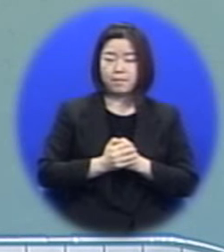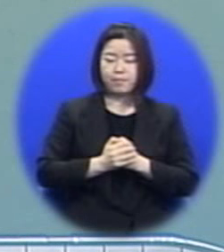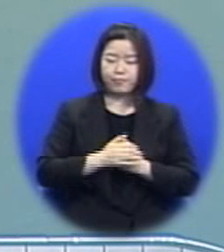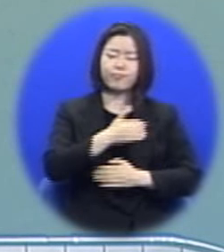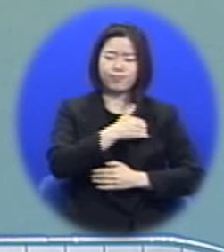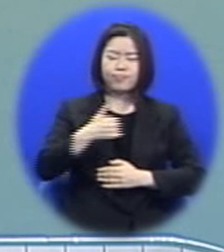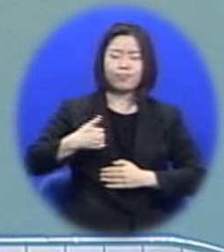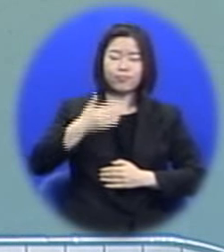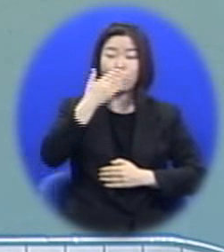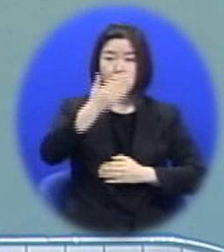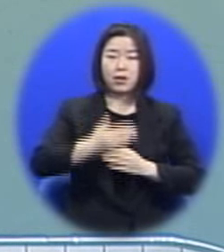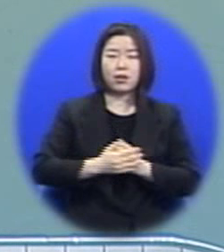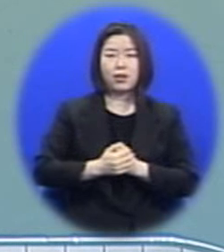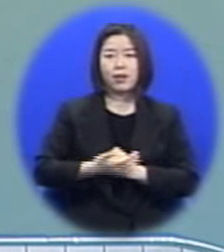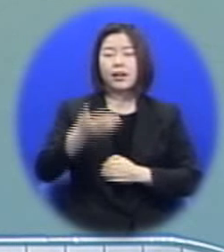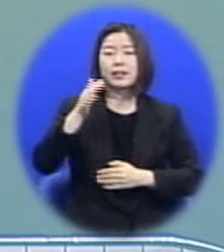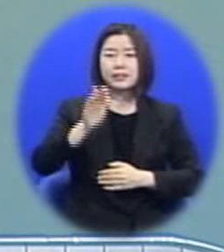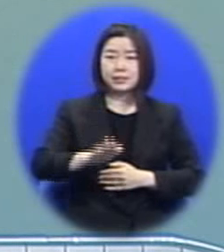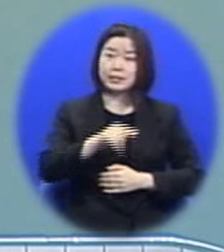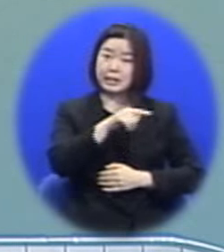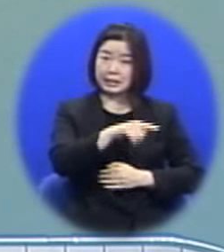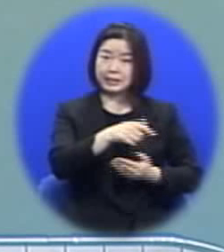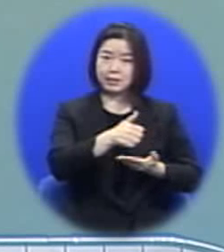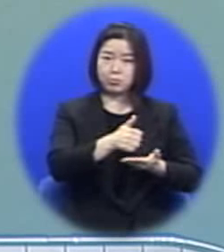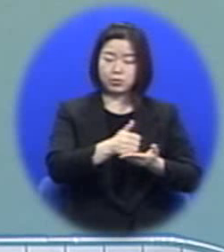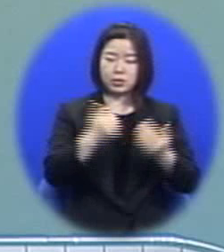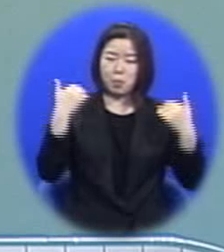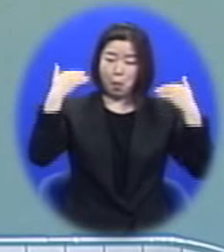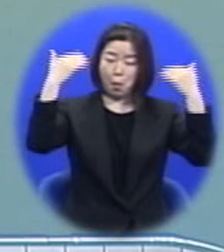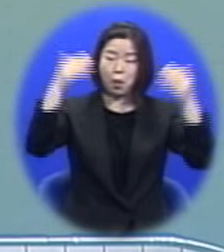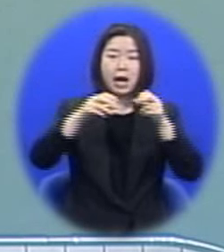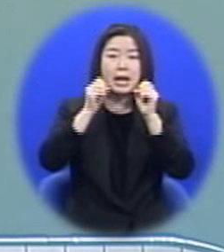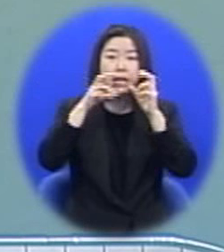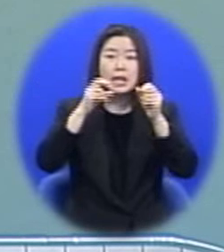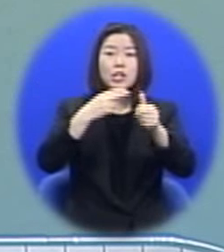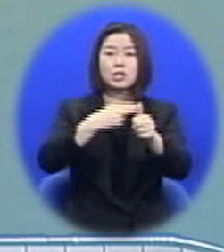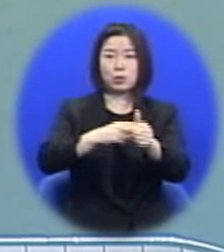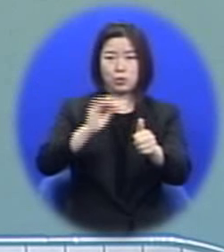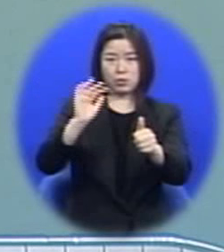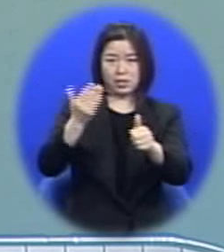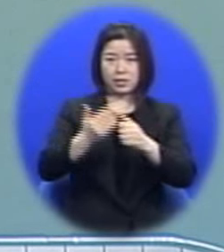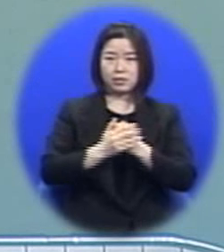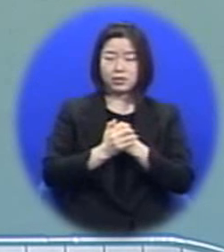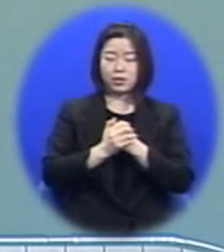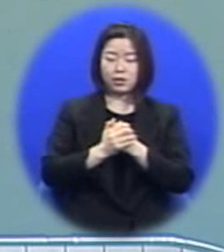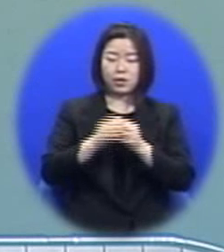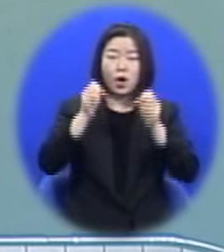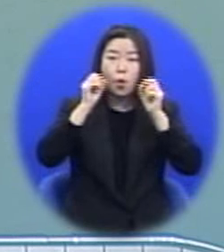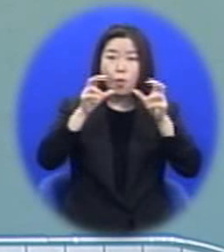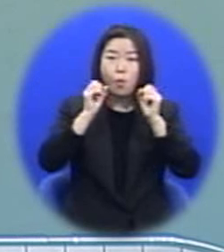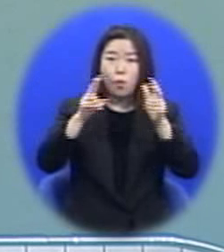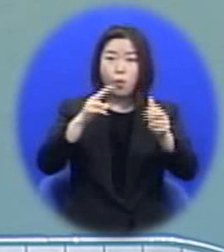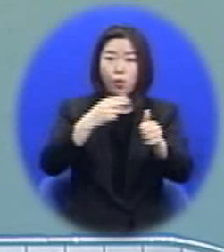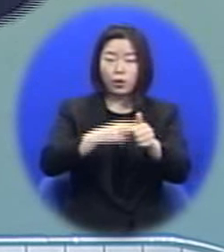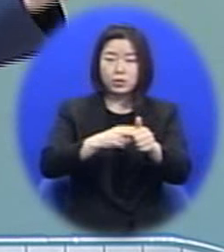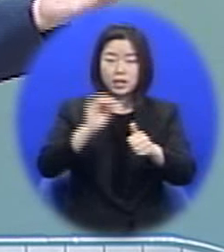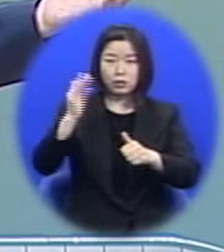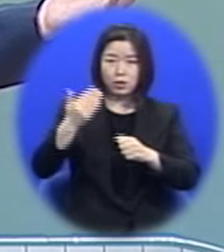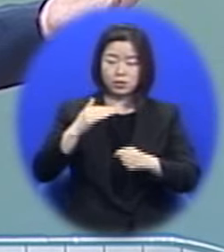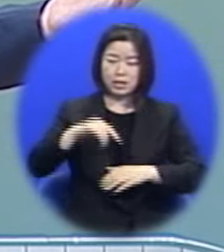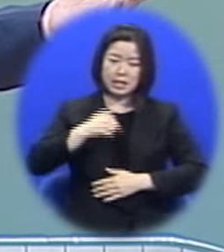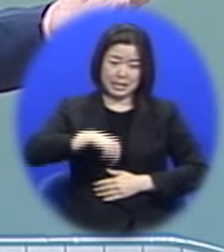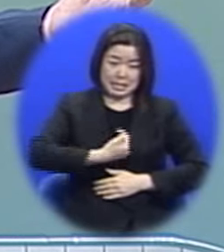만하죠. 그런데 이분이 선교사가 되셨습니다. 선교사가 되어서 자기의 삶 전체를